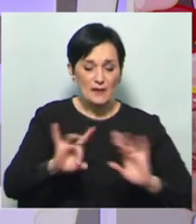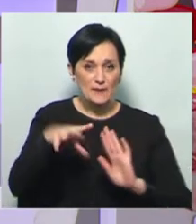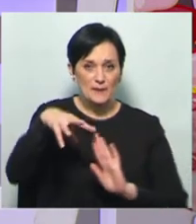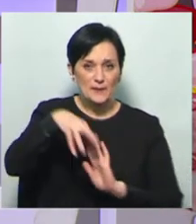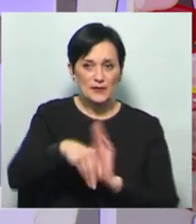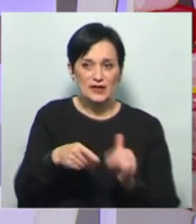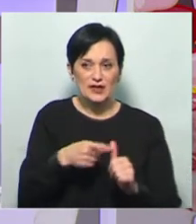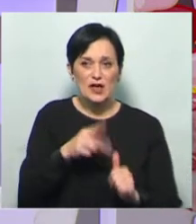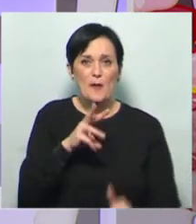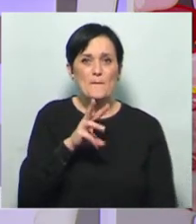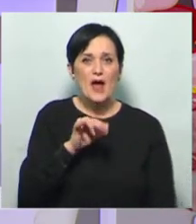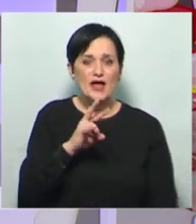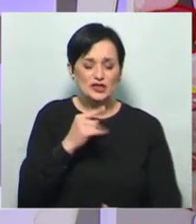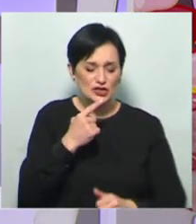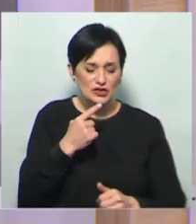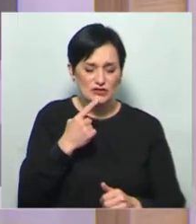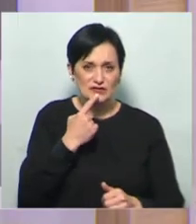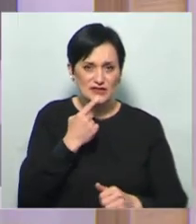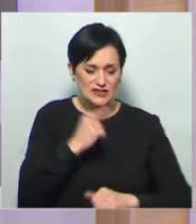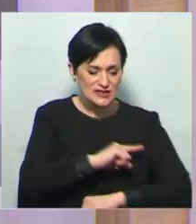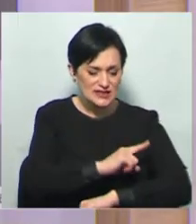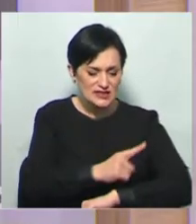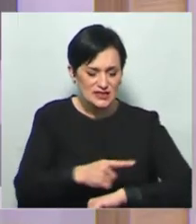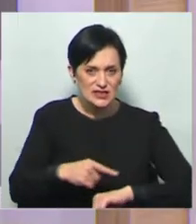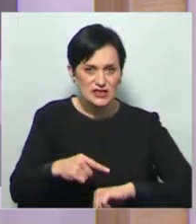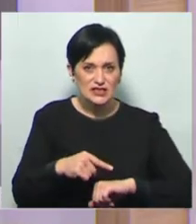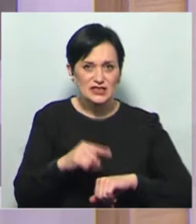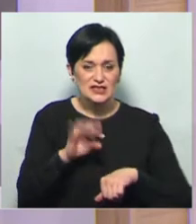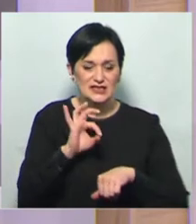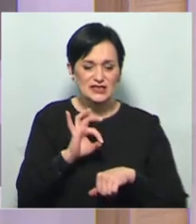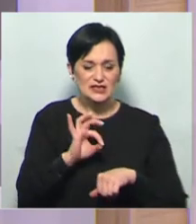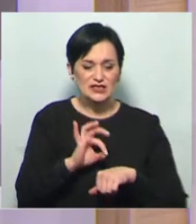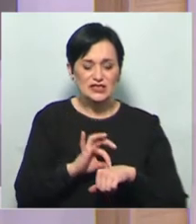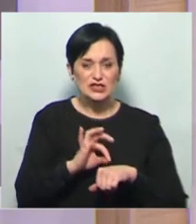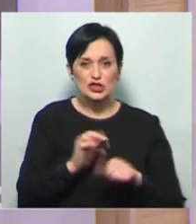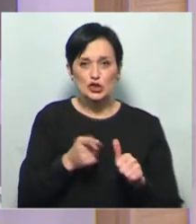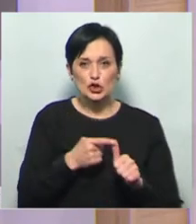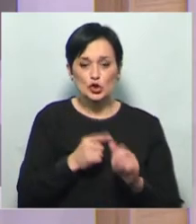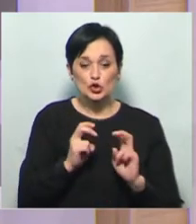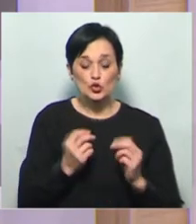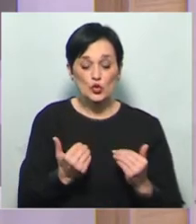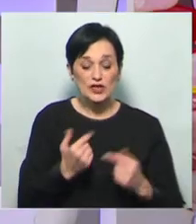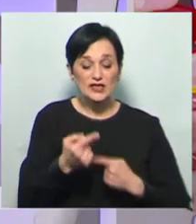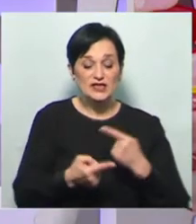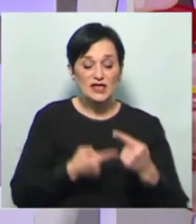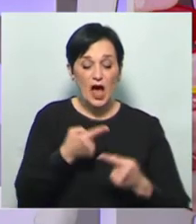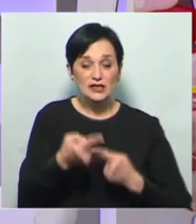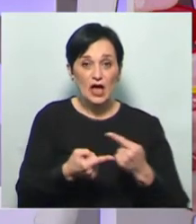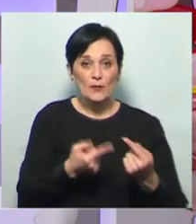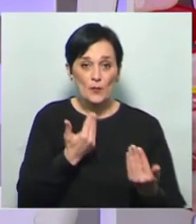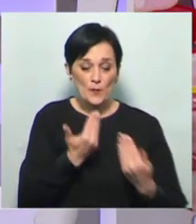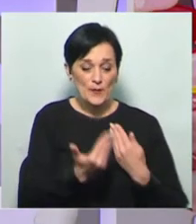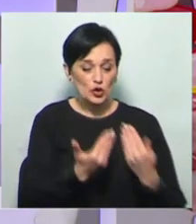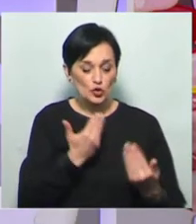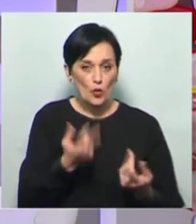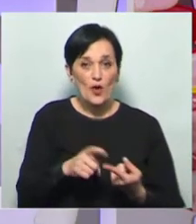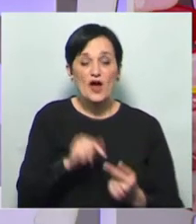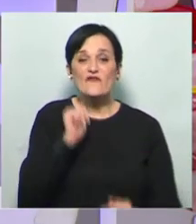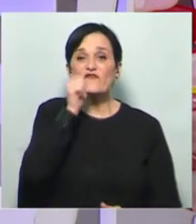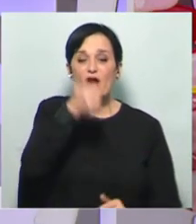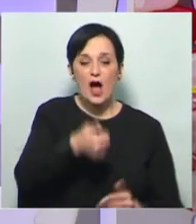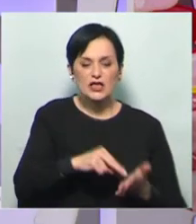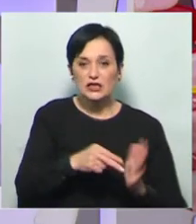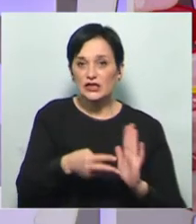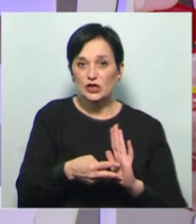ეგრეთ წოდებული მეჯისის სისხლძარღვების სინდრომის თანამედროვე მიდგომებთან დაკავშირებით. ხვალი